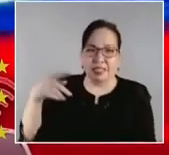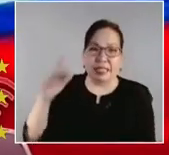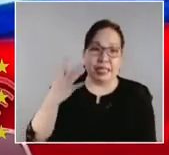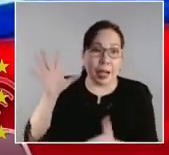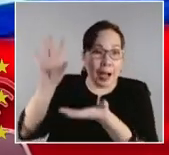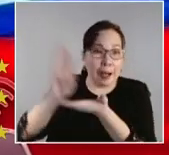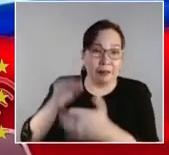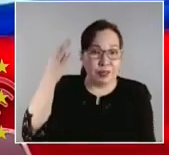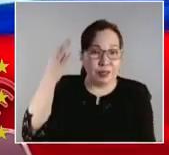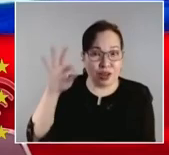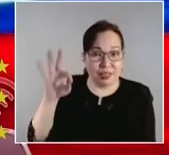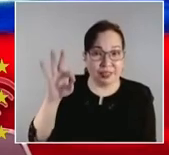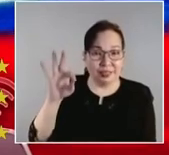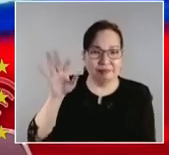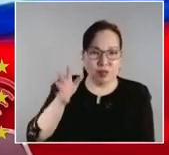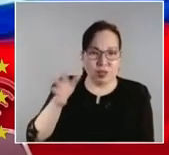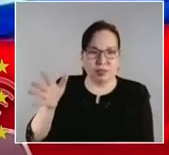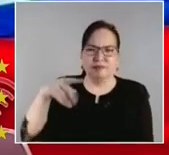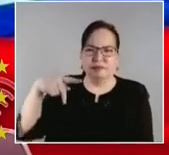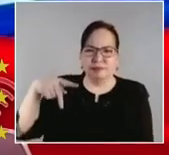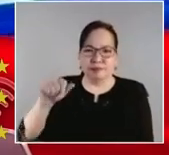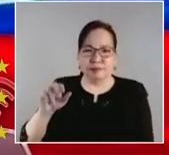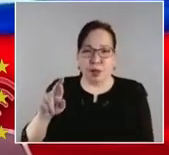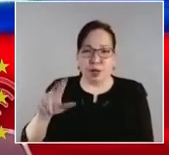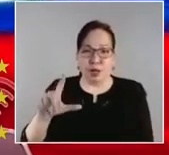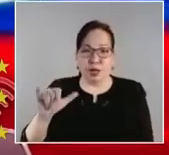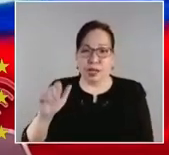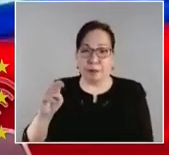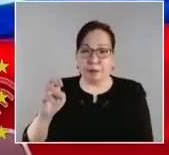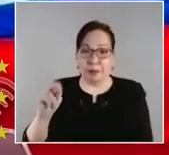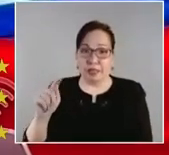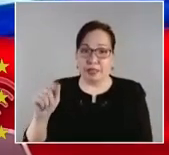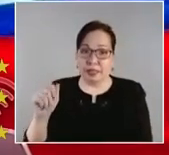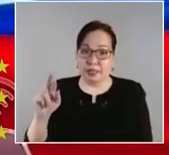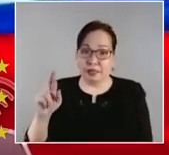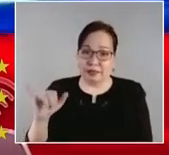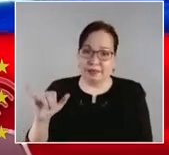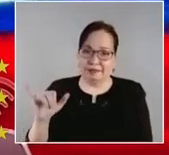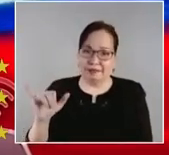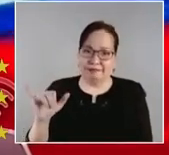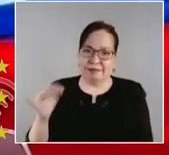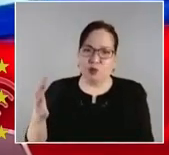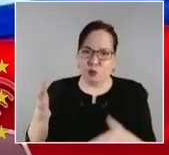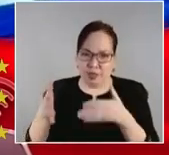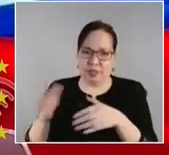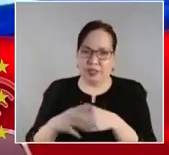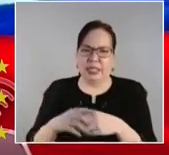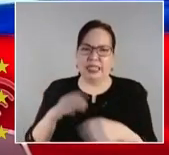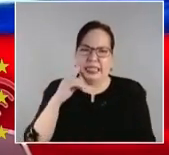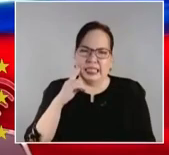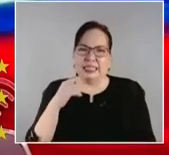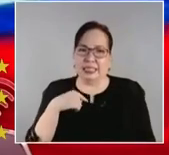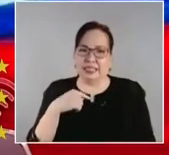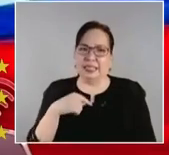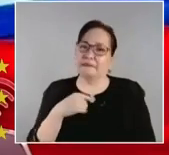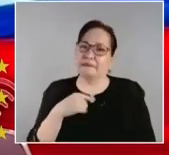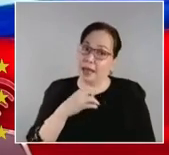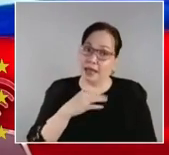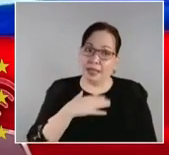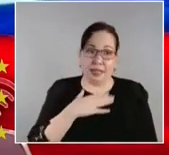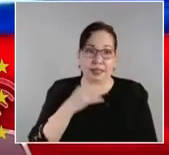think naging tradisyon na natin na magkaroon ng presidente. So I think we should have a president, pero yung structure of government